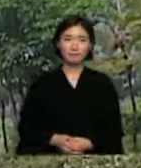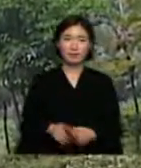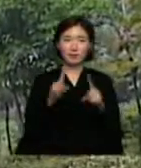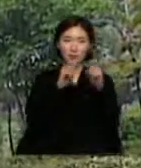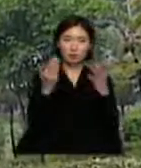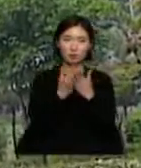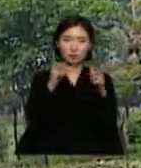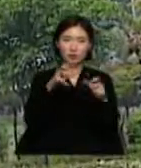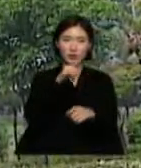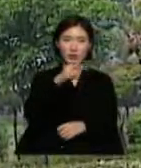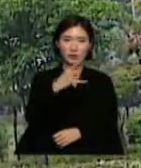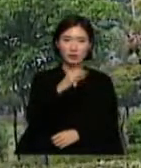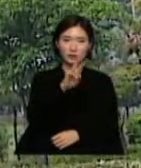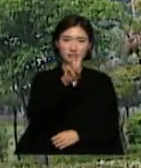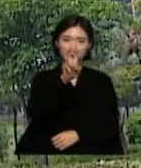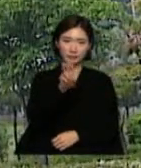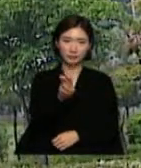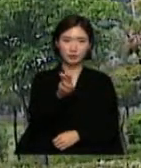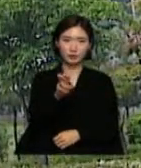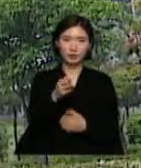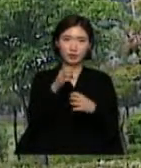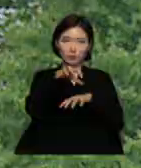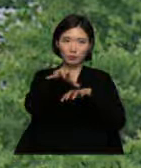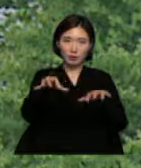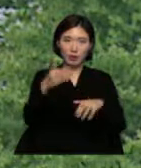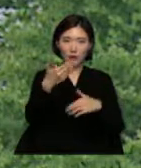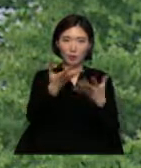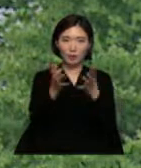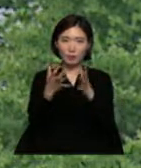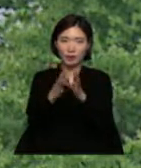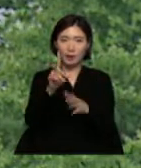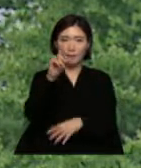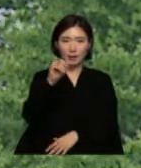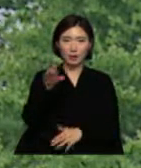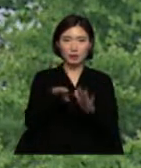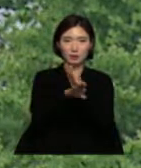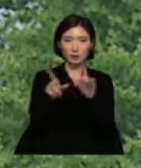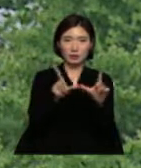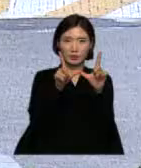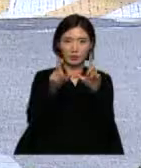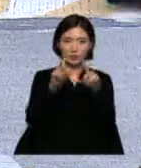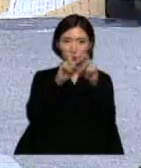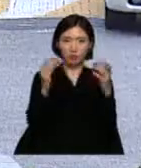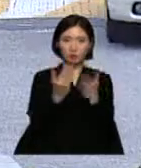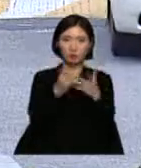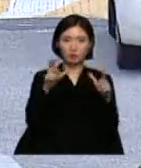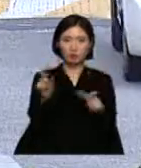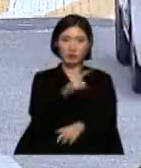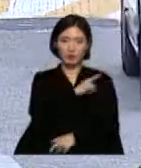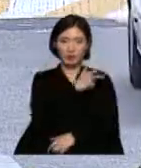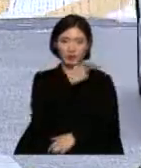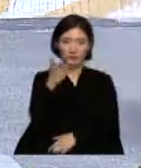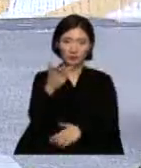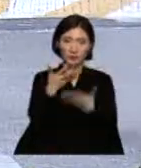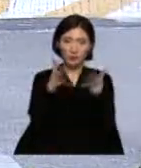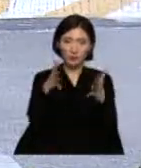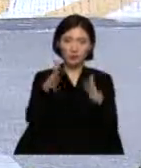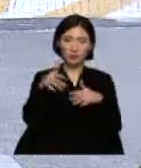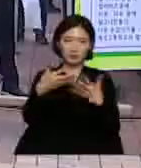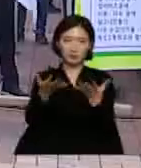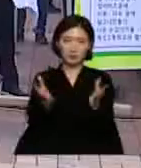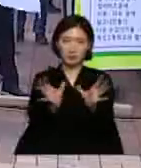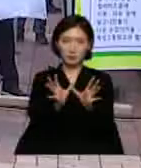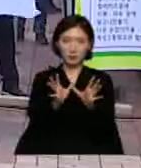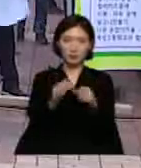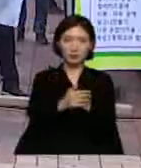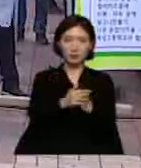성북구 기름 뉴타운. 9개 단지에 마녀 세대가 거주하는 성북구의 가장 큰 아파트 단지입니다. 이런